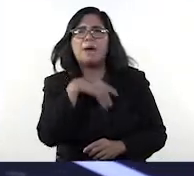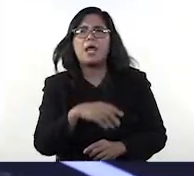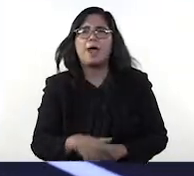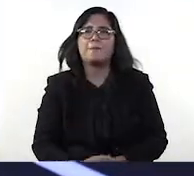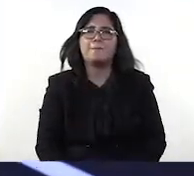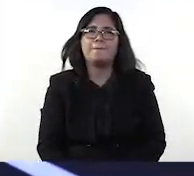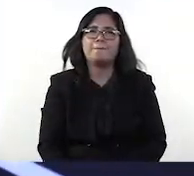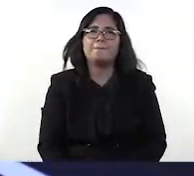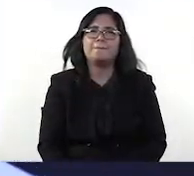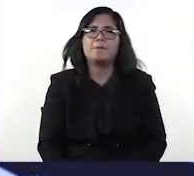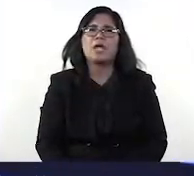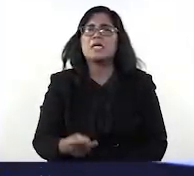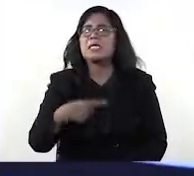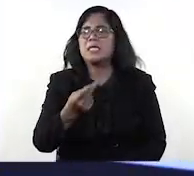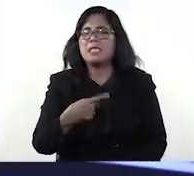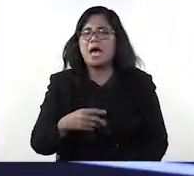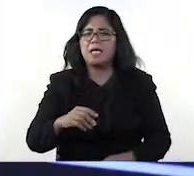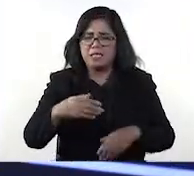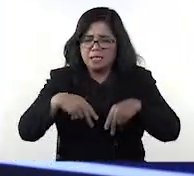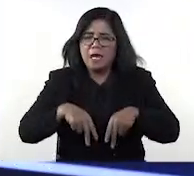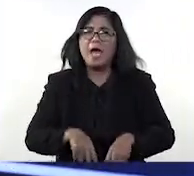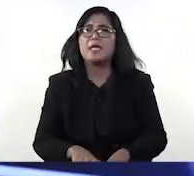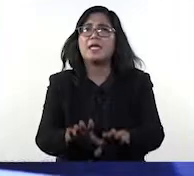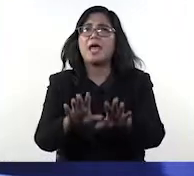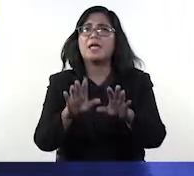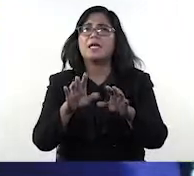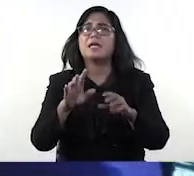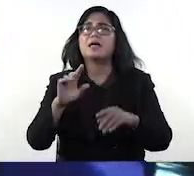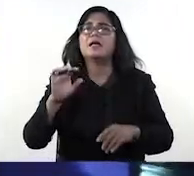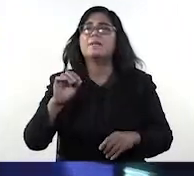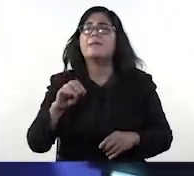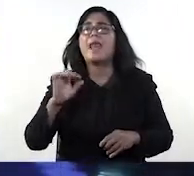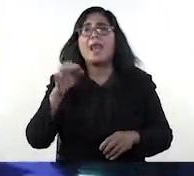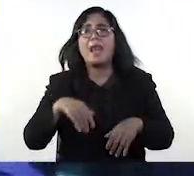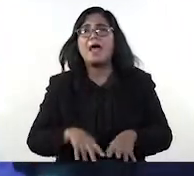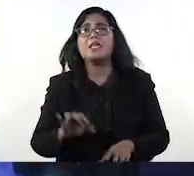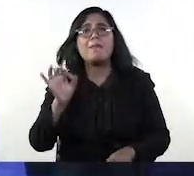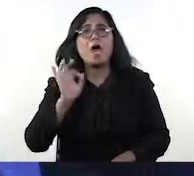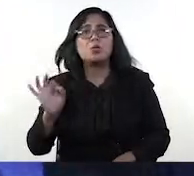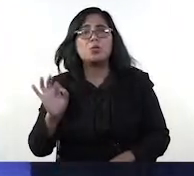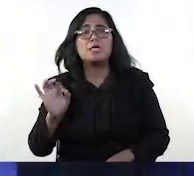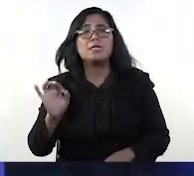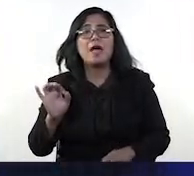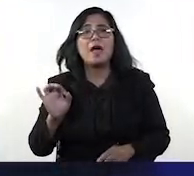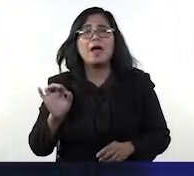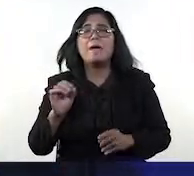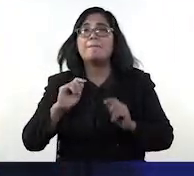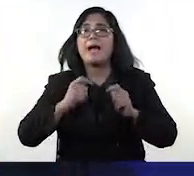sembarangan lu suka kekasih dalam Tuhan kita dilahirkan kembali artinya kita mengenakan di NII